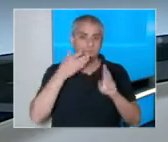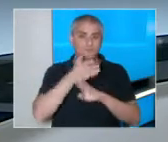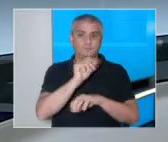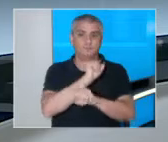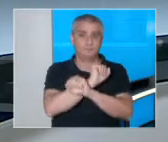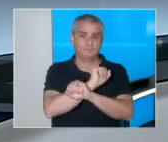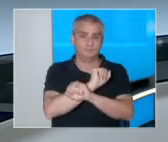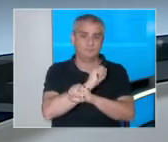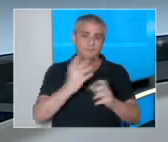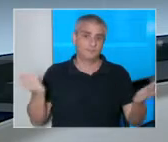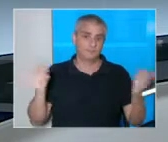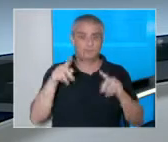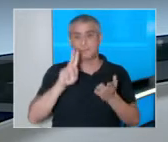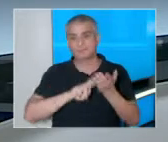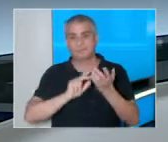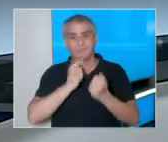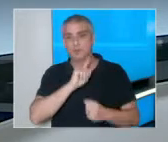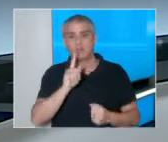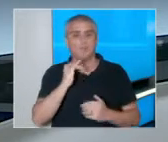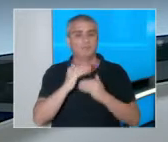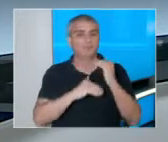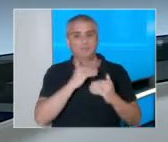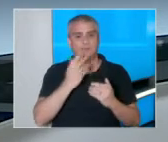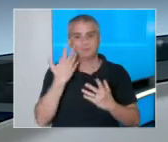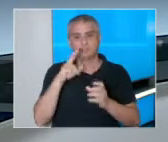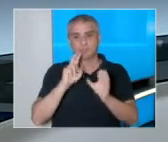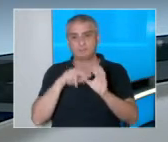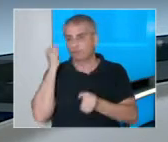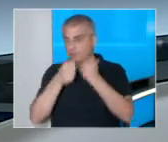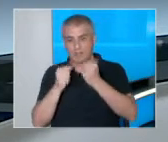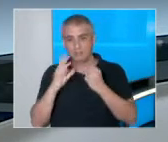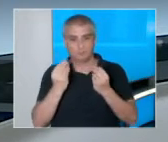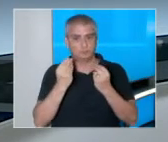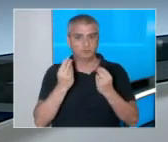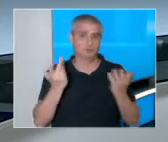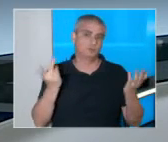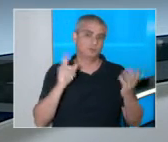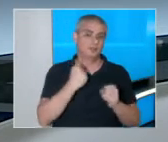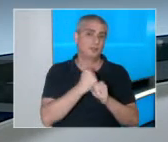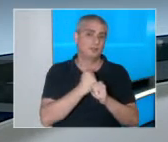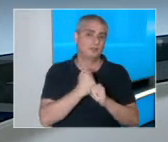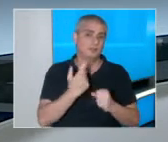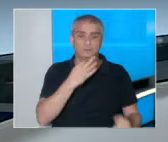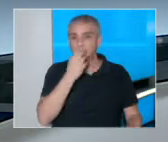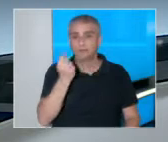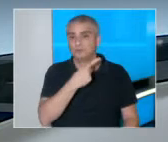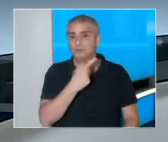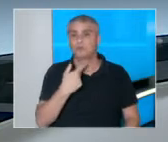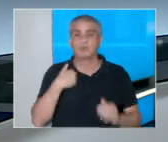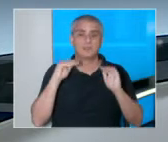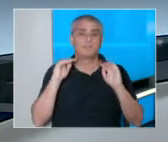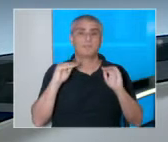לבית האסורים, לפעמים בצדק, לפעמים לא בצדק. איפה השלב של בין סתם השתתפות בלינץ' לבין משהו שחובה וצריך לעשות? אני שואל את עצמי שבוע. אני